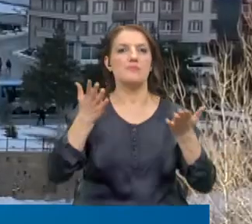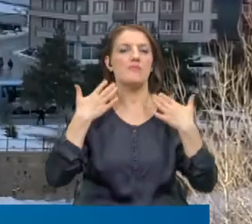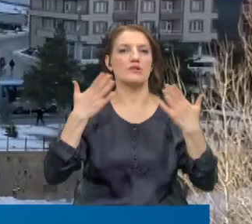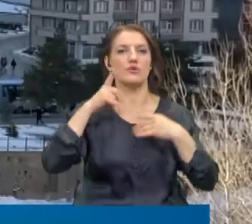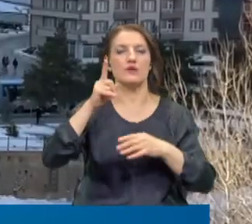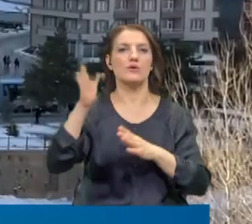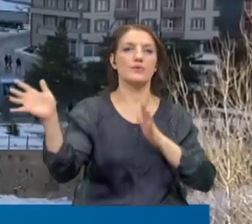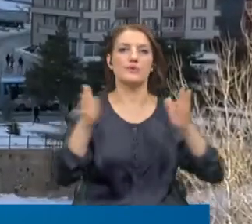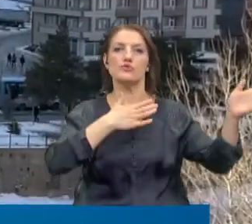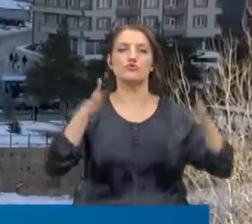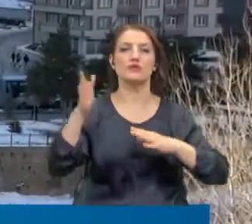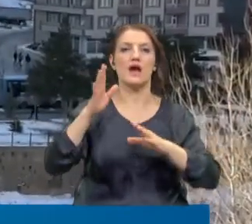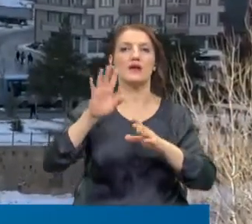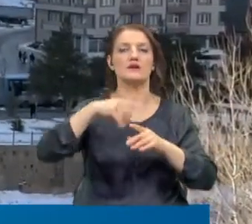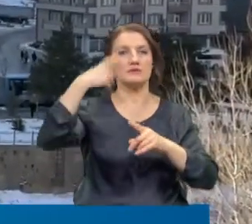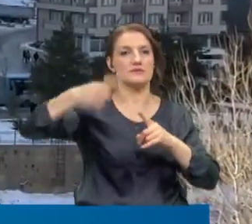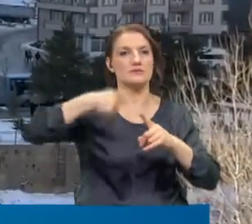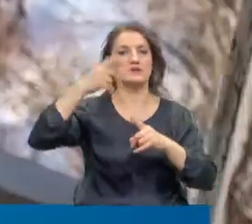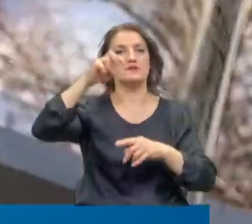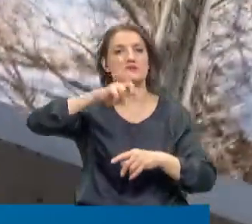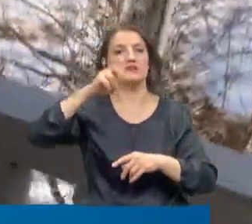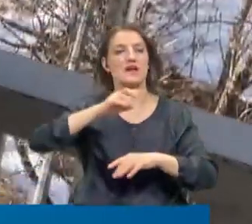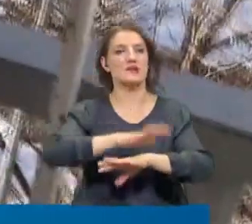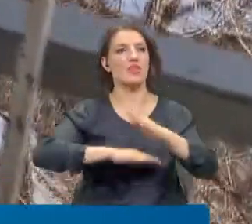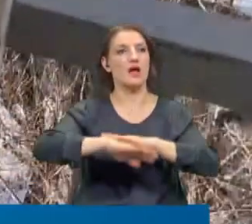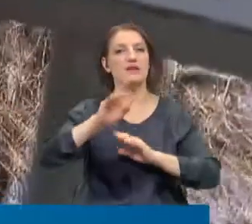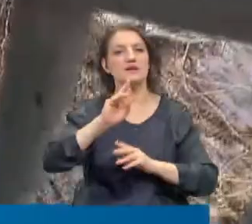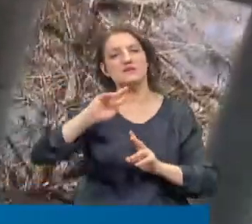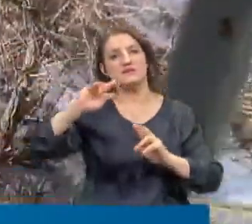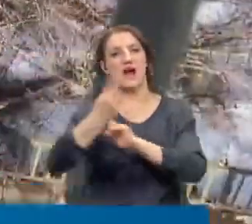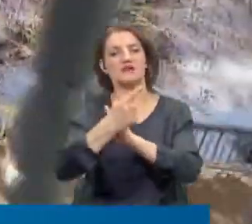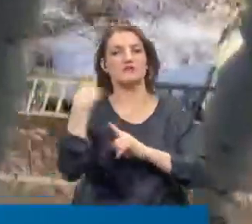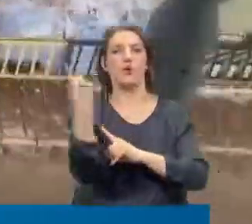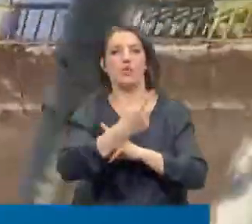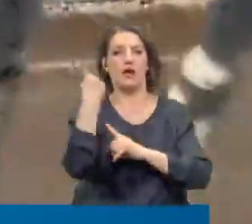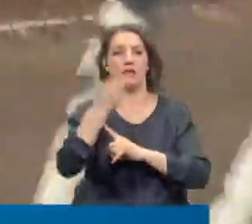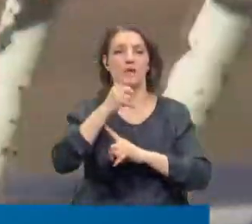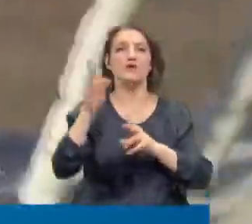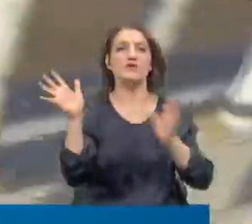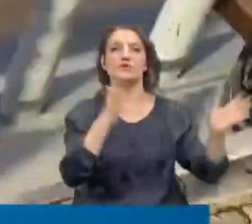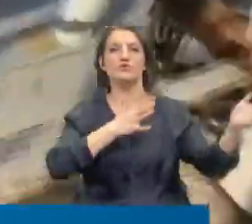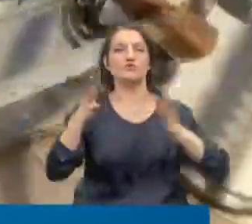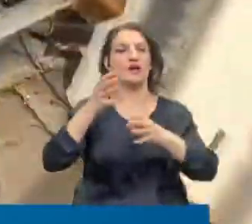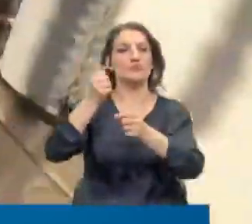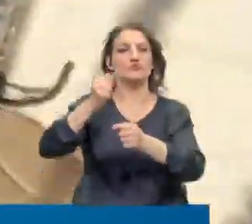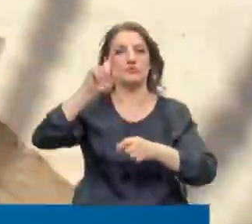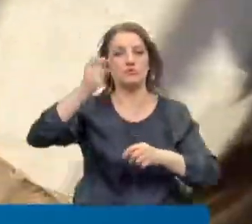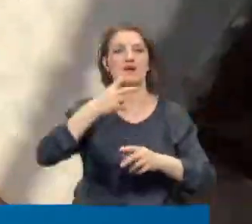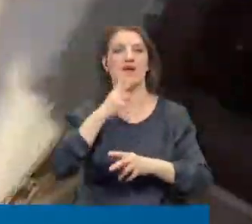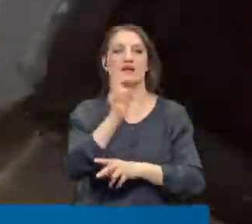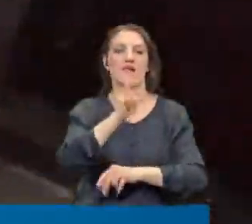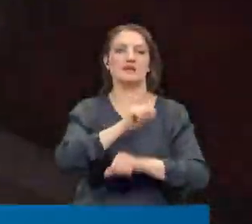tribünü ve güneş paneli yerleştirdi. 8 kanatlı, zıt yönlü dönebilen ve içerisinde rüzgar tutucularında bulunduğu enerji